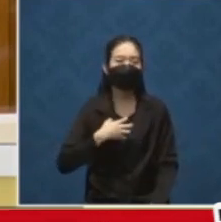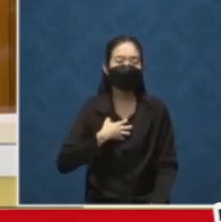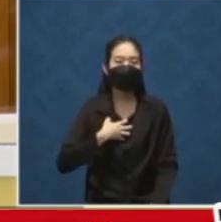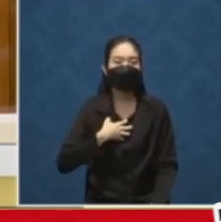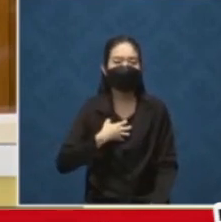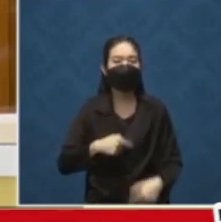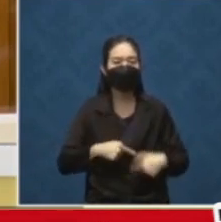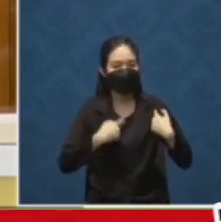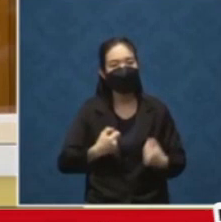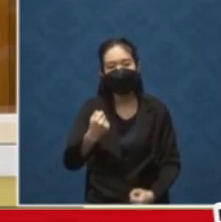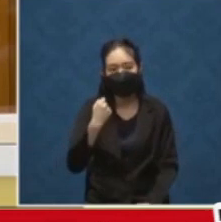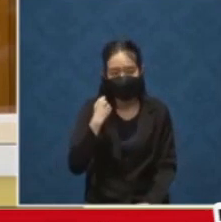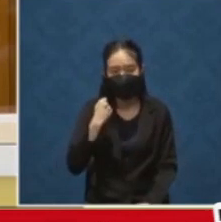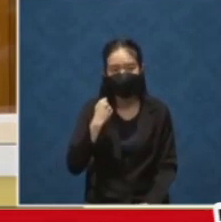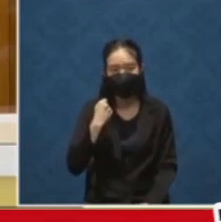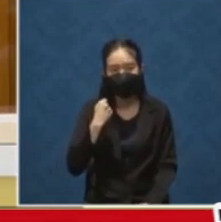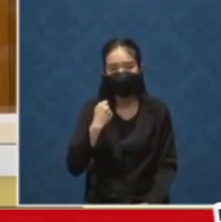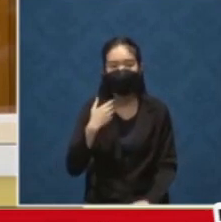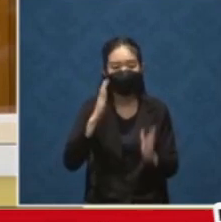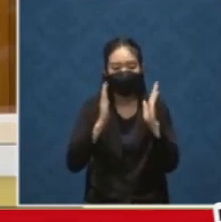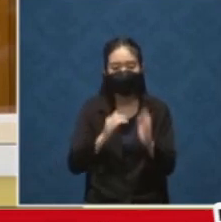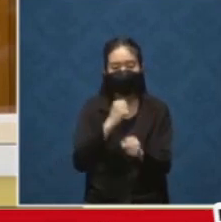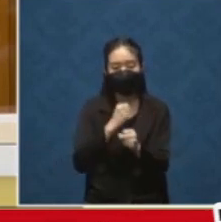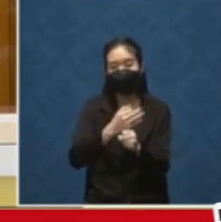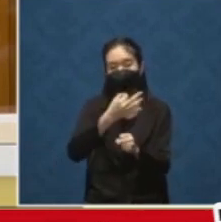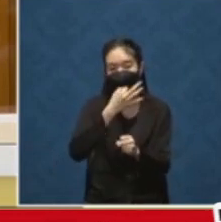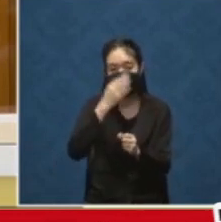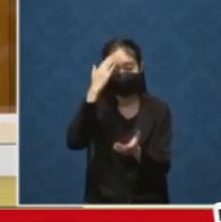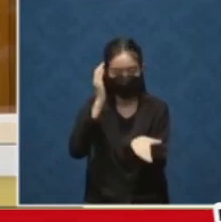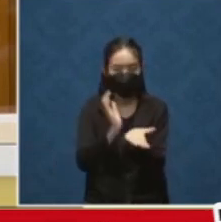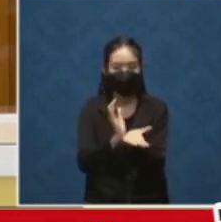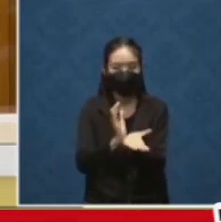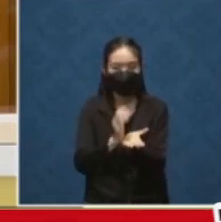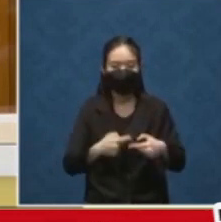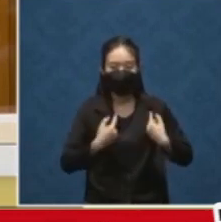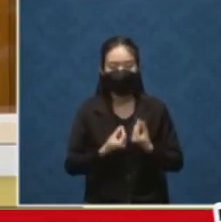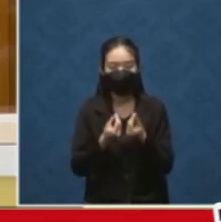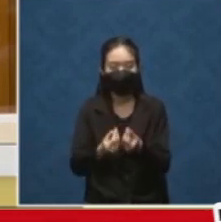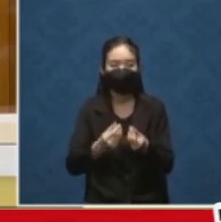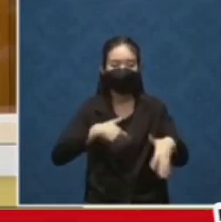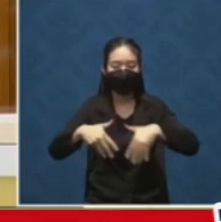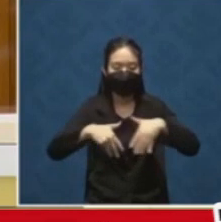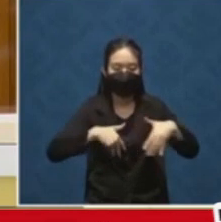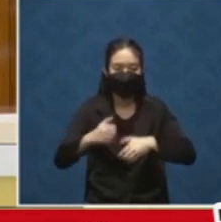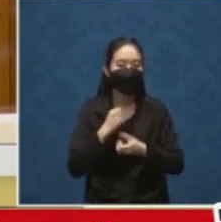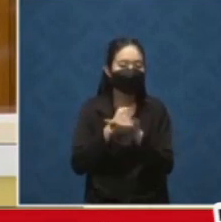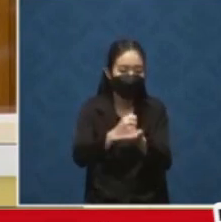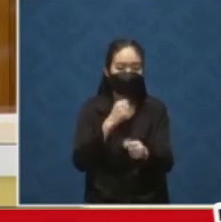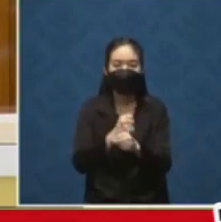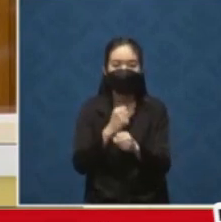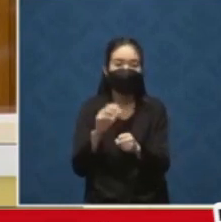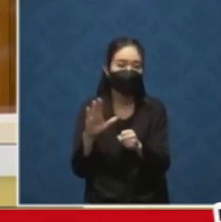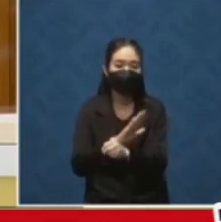พบ้พิkom upถึกลท LEGที่จะทํางาน